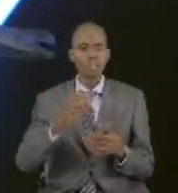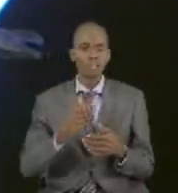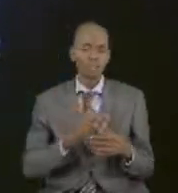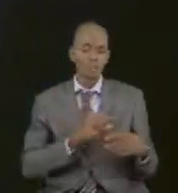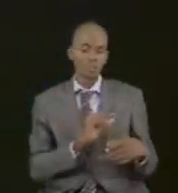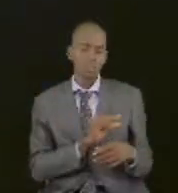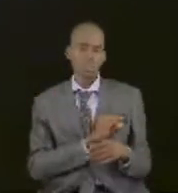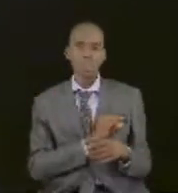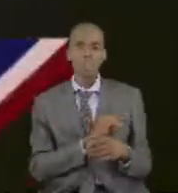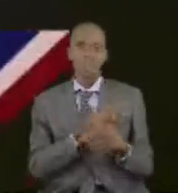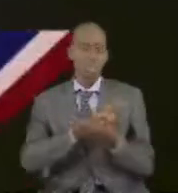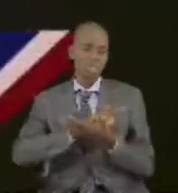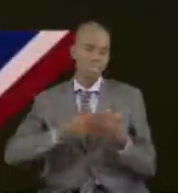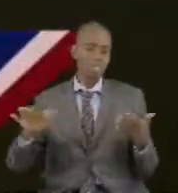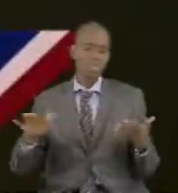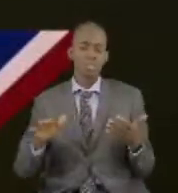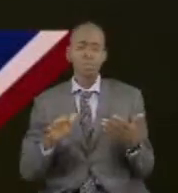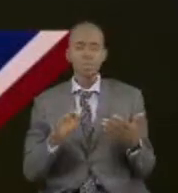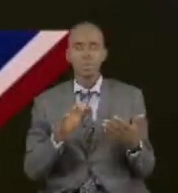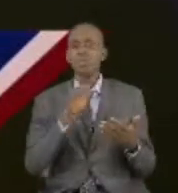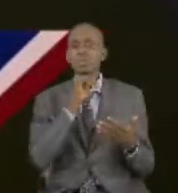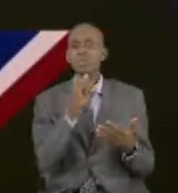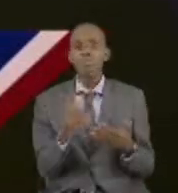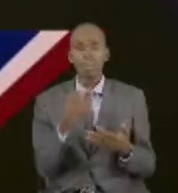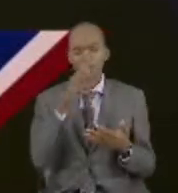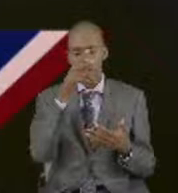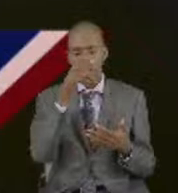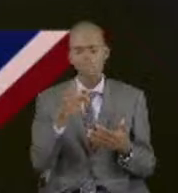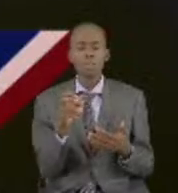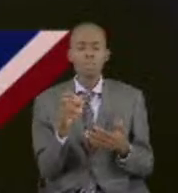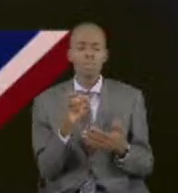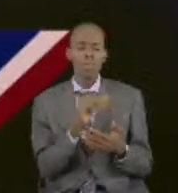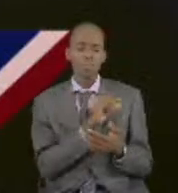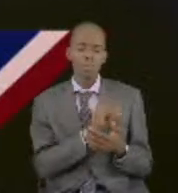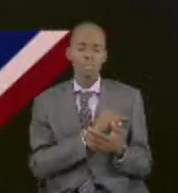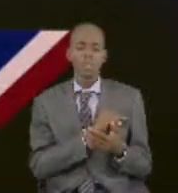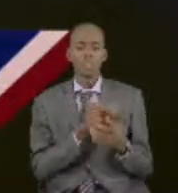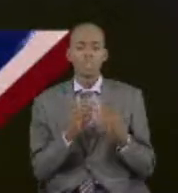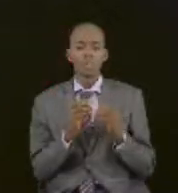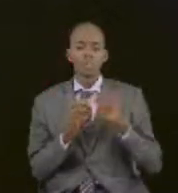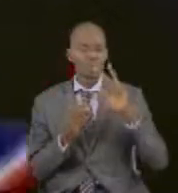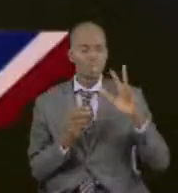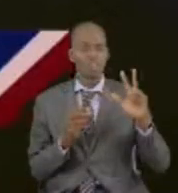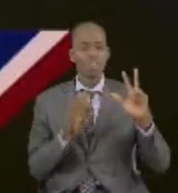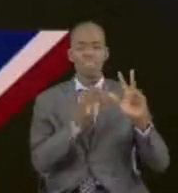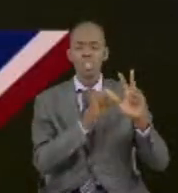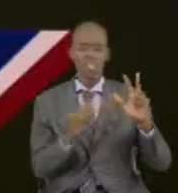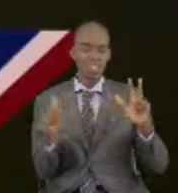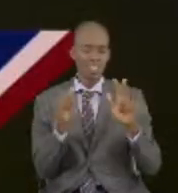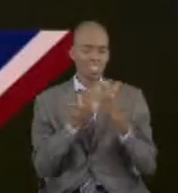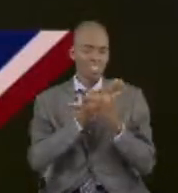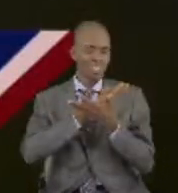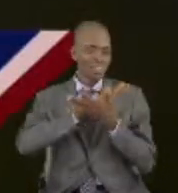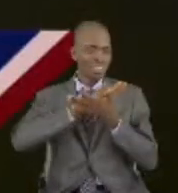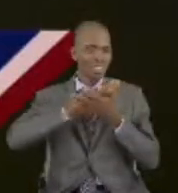conscience lavée, incorruptible. Une conscience lavée, incorruptible. Troisième